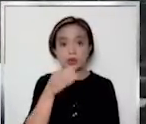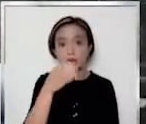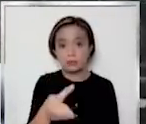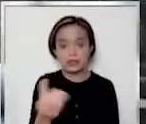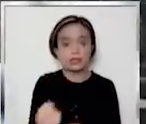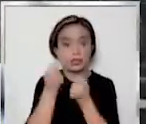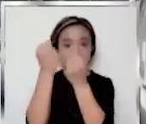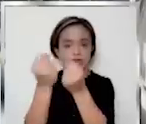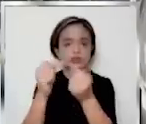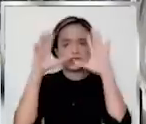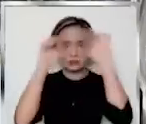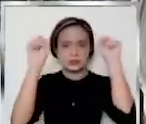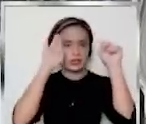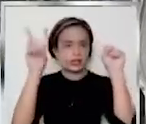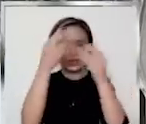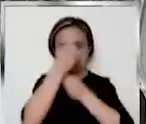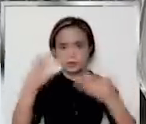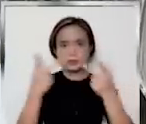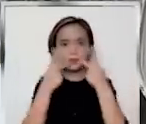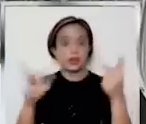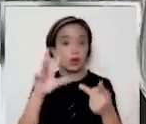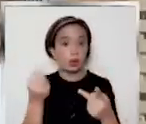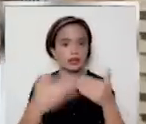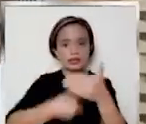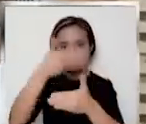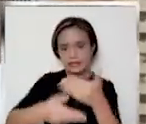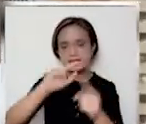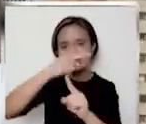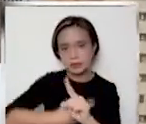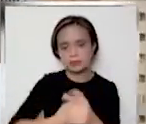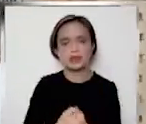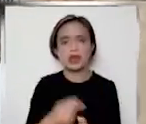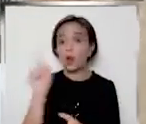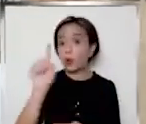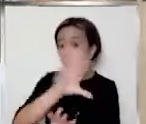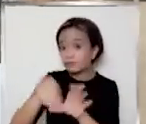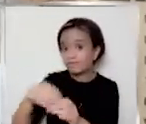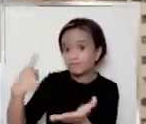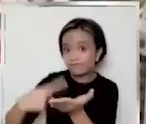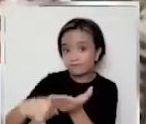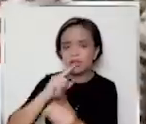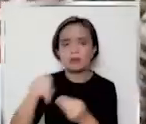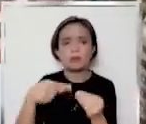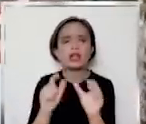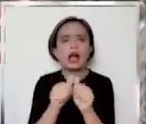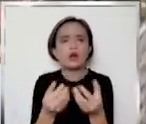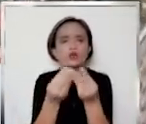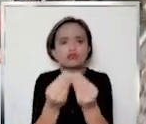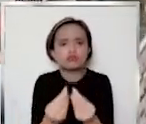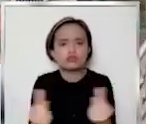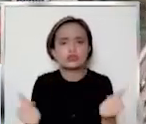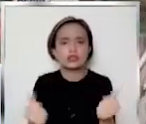ito sa publiko sa susunod na buwan. Kabilang sa mga napag-usapang hakbang, ang pagtugon sa pagpapaunlad ng